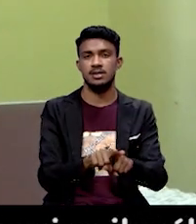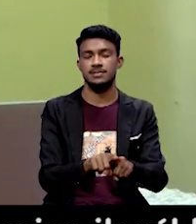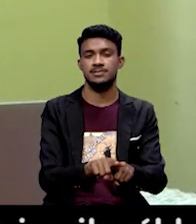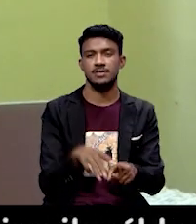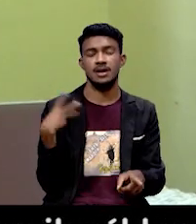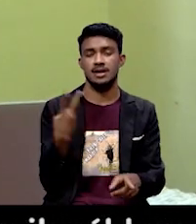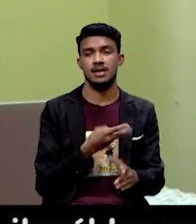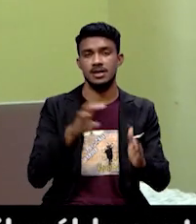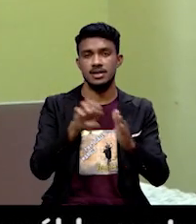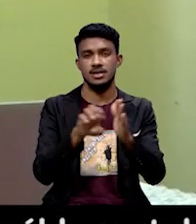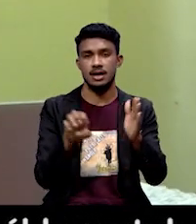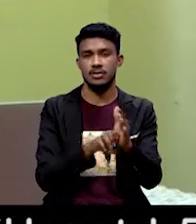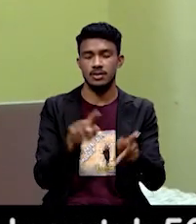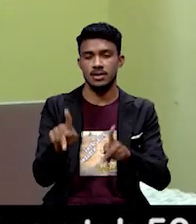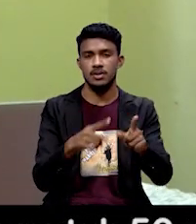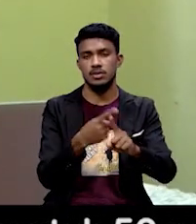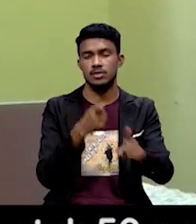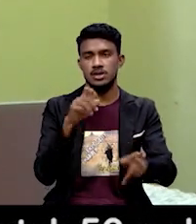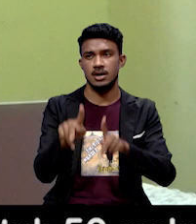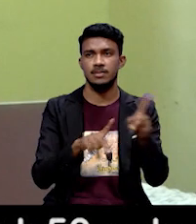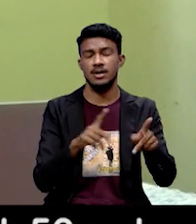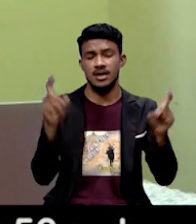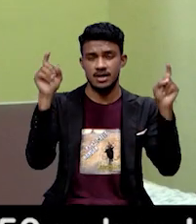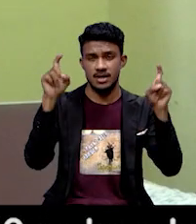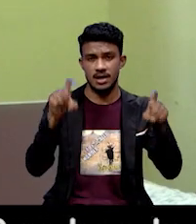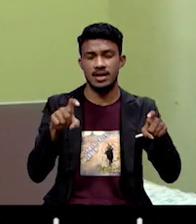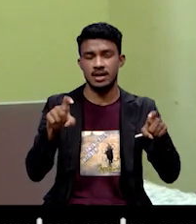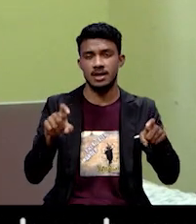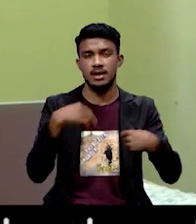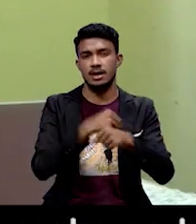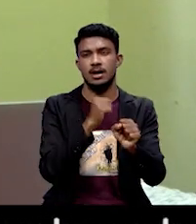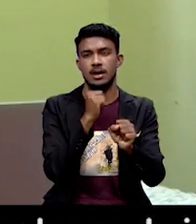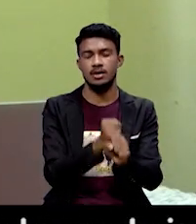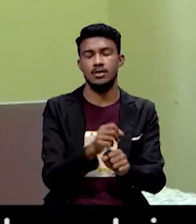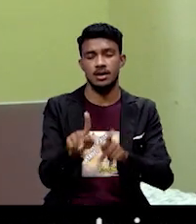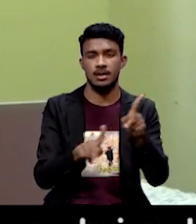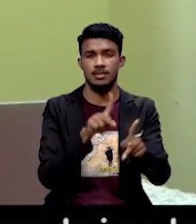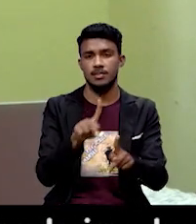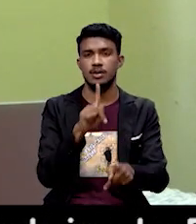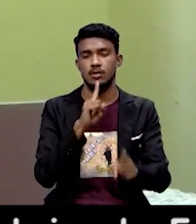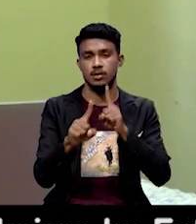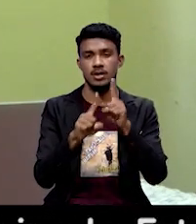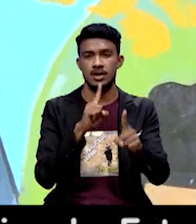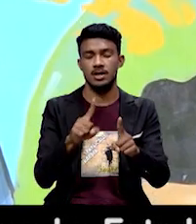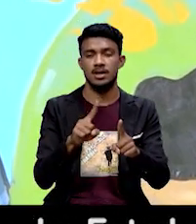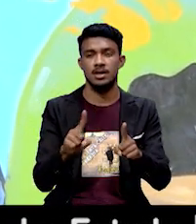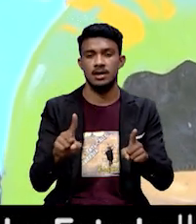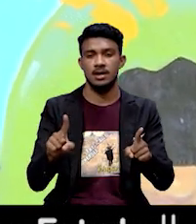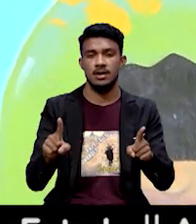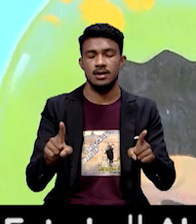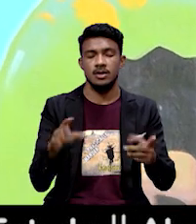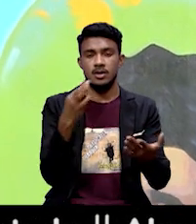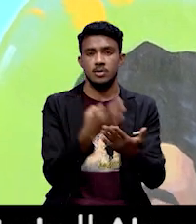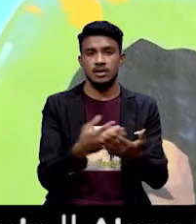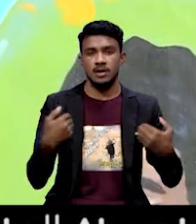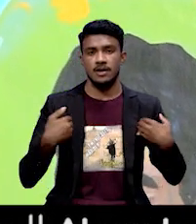ni estado povo, e husi povo nia tengki mos kria e mande hang masa ita ni konsaun iho mas kria tangan sa